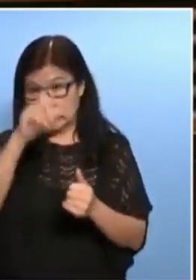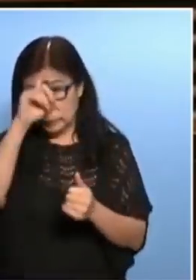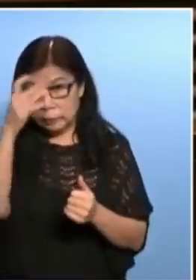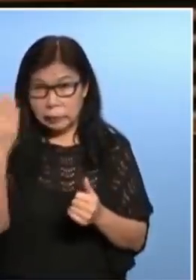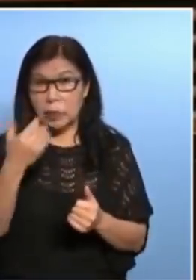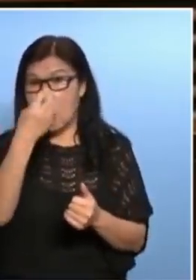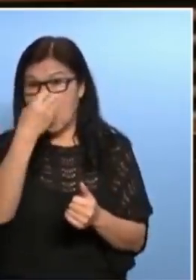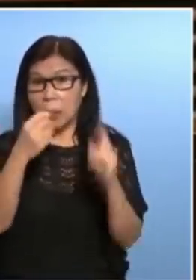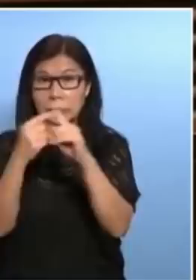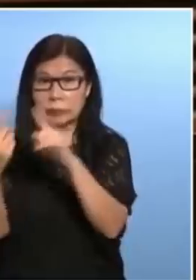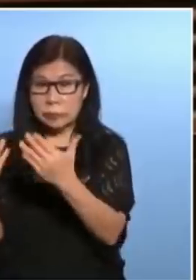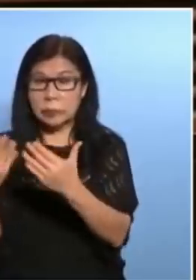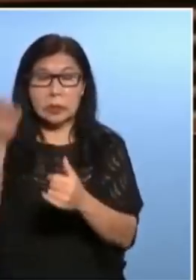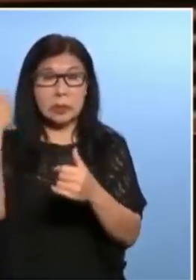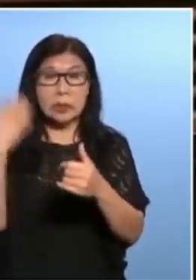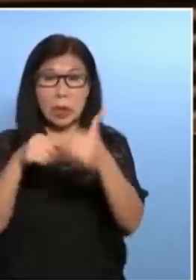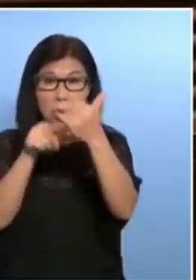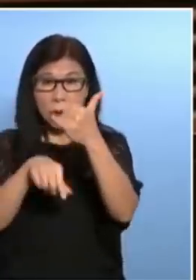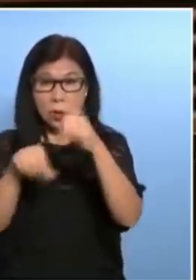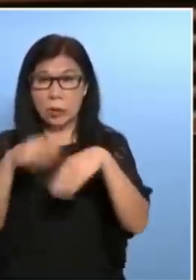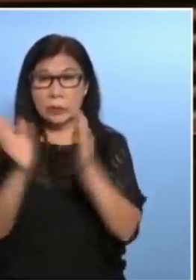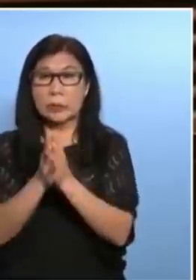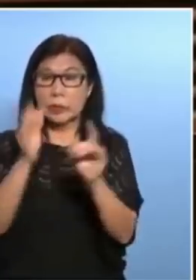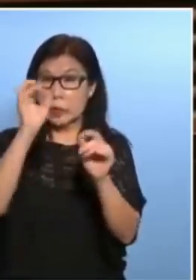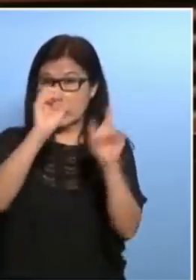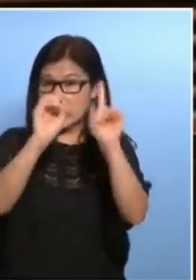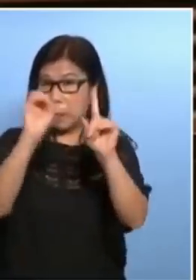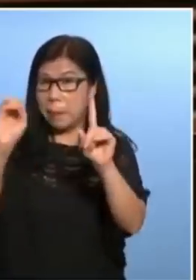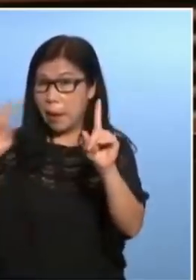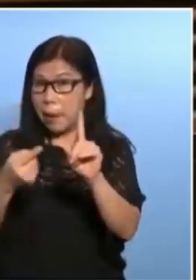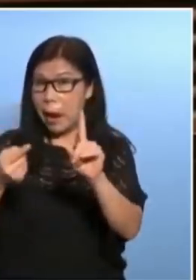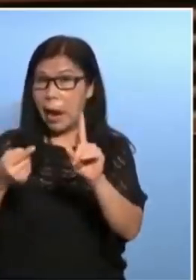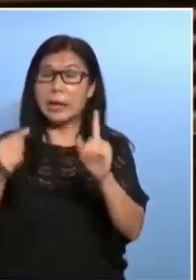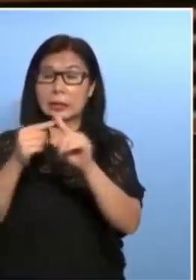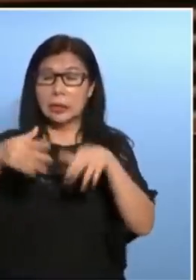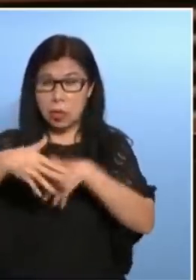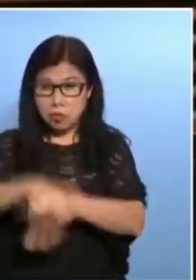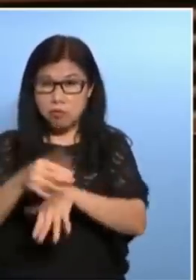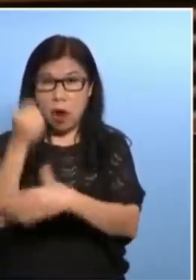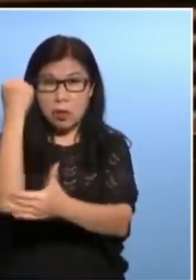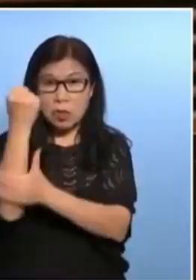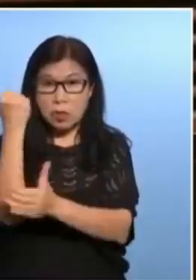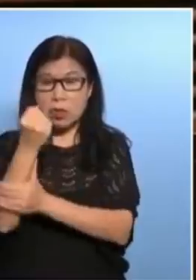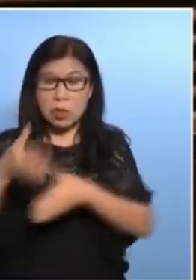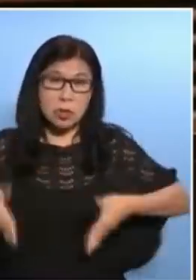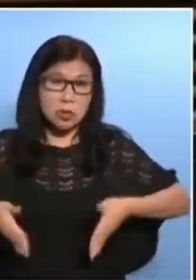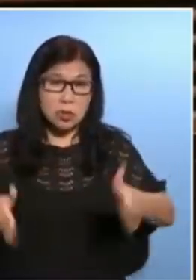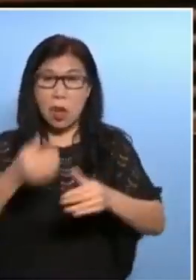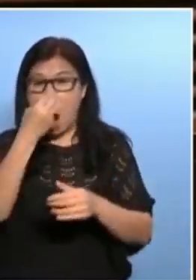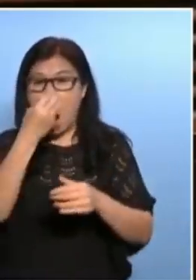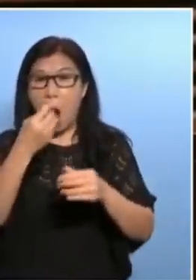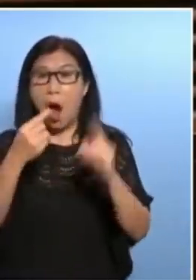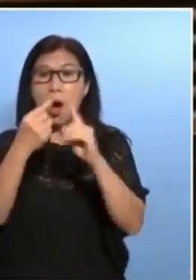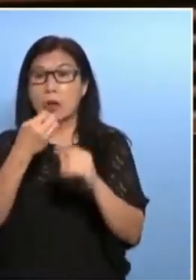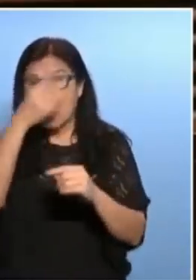的是香港人去年曾經以過百萬的人上街表達訴求，但是特區政府充